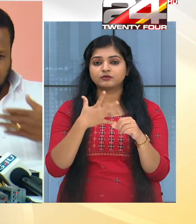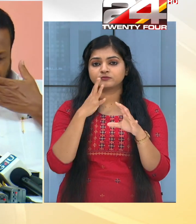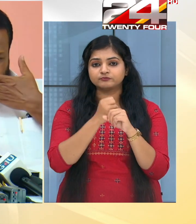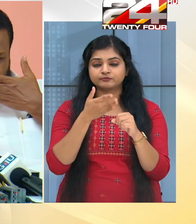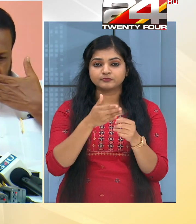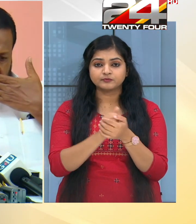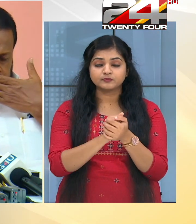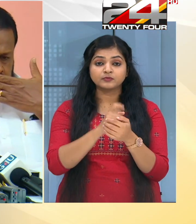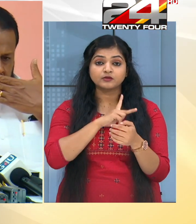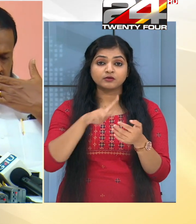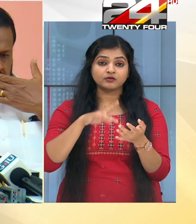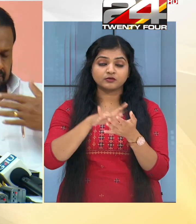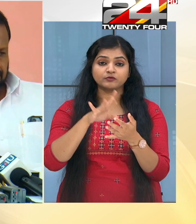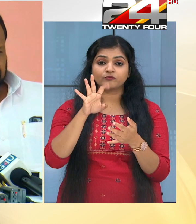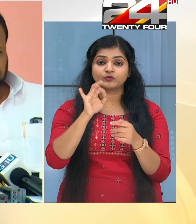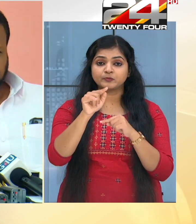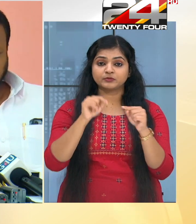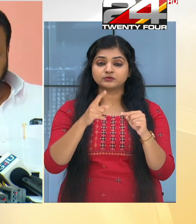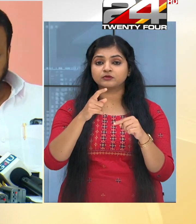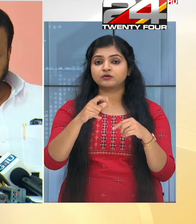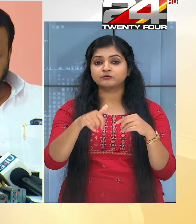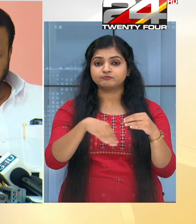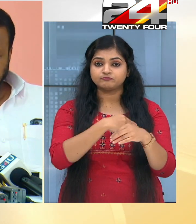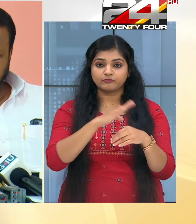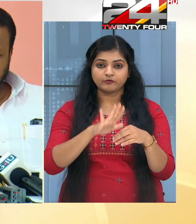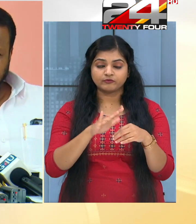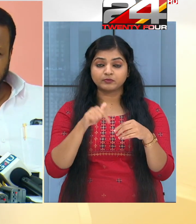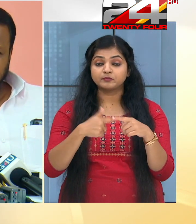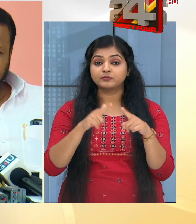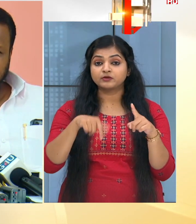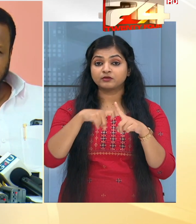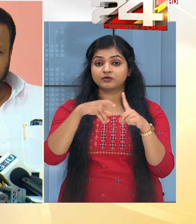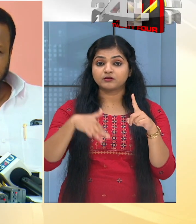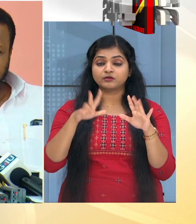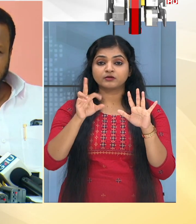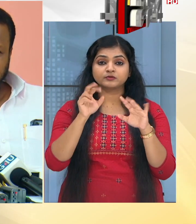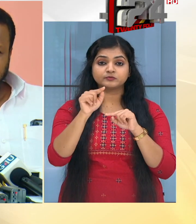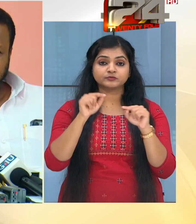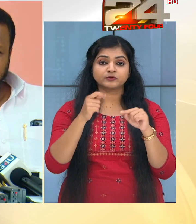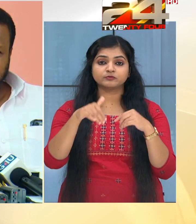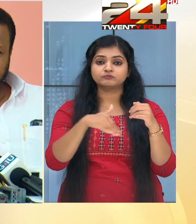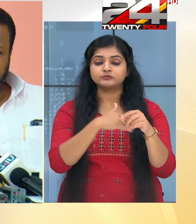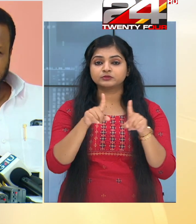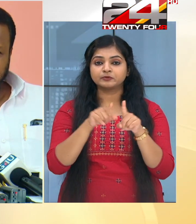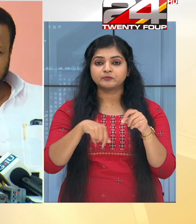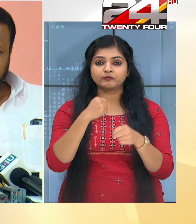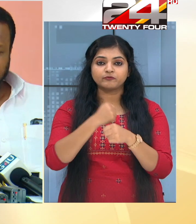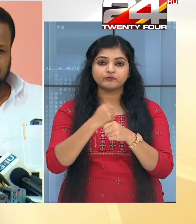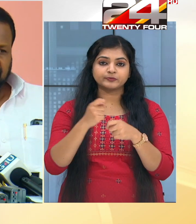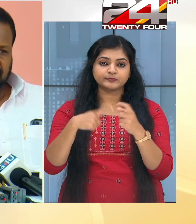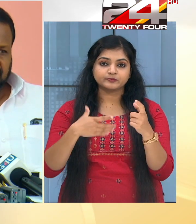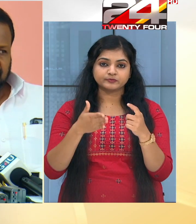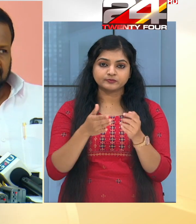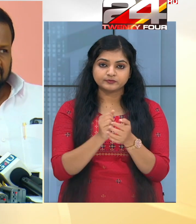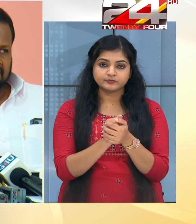കർണാടകത്തിൽ 40% കമ്മീഷൻ ആയിരുന്നെങ്കിൽ ഇവിടെ 80% കമ്മീഷനാണ് ഇന്ന് ഗവൺമെൻറ് അടിച്ചുകൊണ്ടിരിക്കുന്നത്.